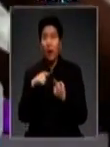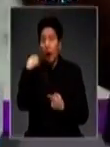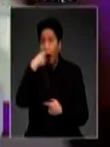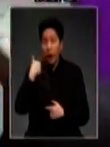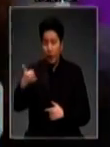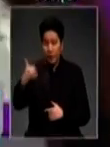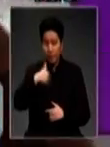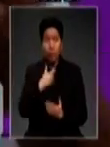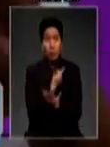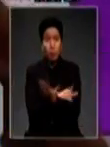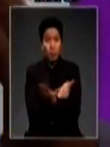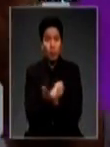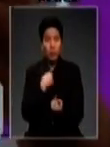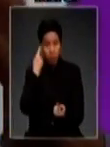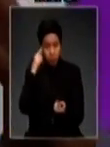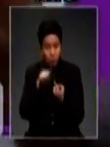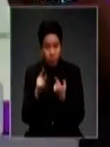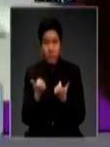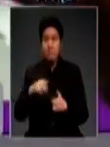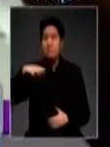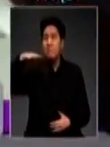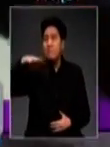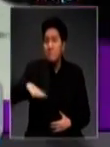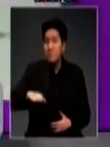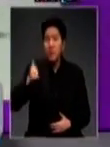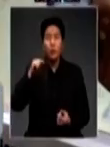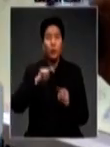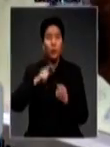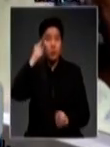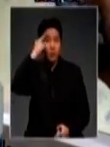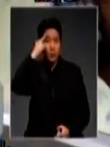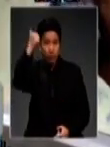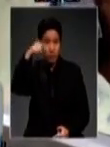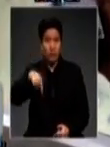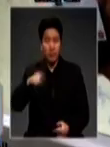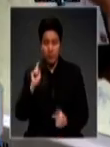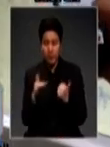ที่ภูเก็ตก็จะได้สัมผัสถึงเมืองที่เรียกได้ว่าเป็นสมาร์ทซิตี้เพราะว่า